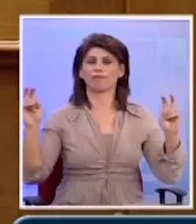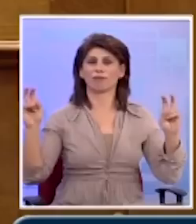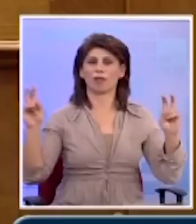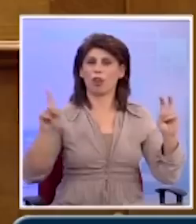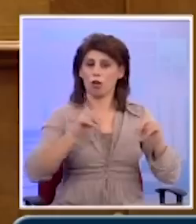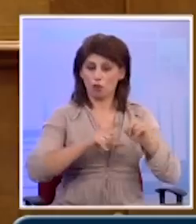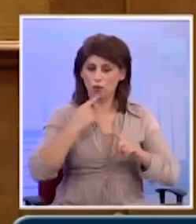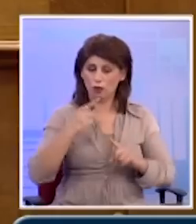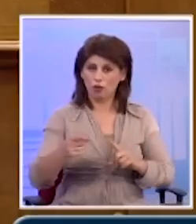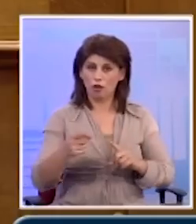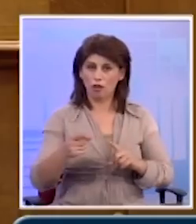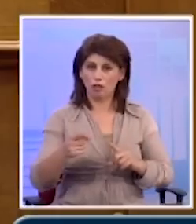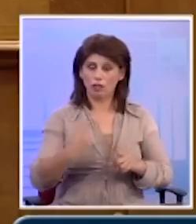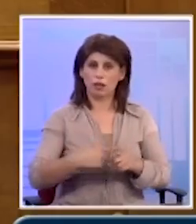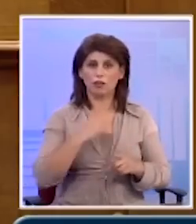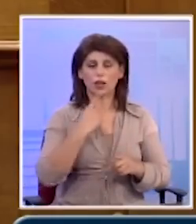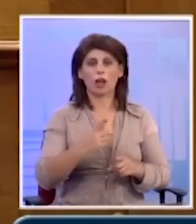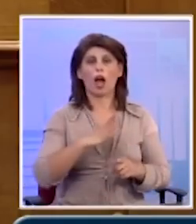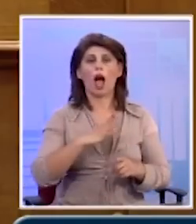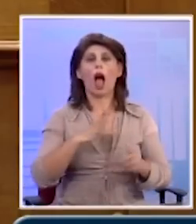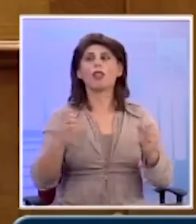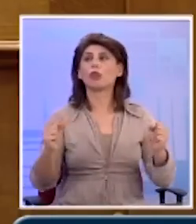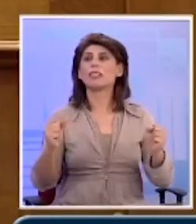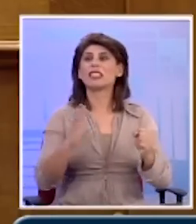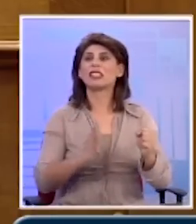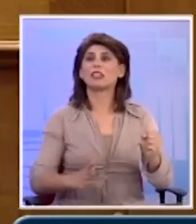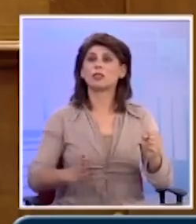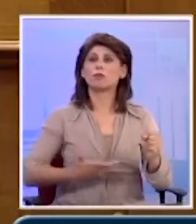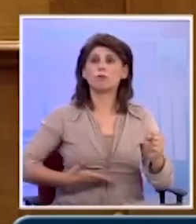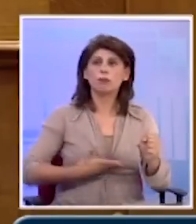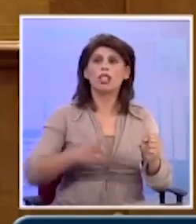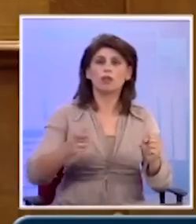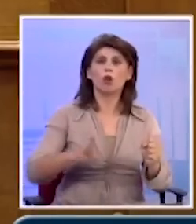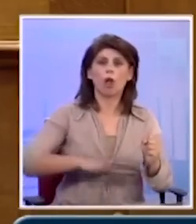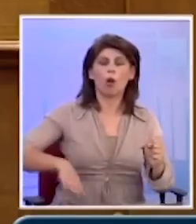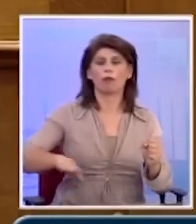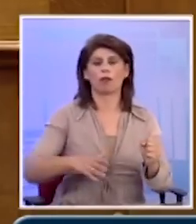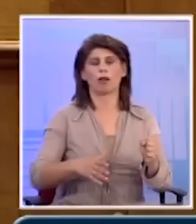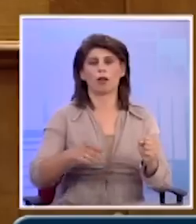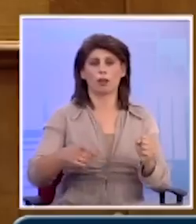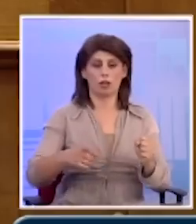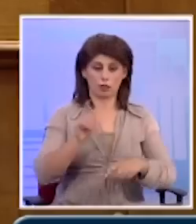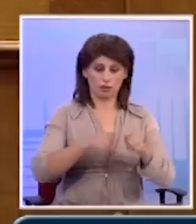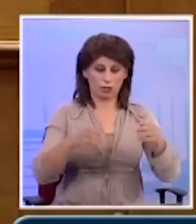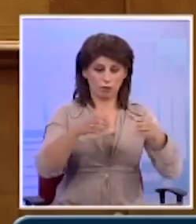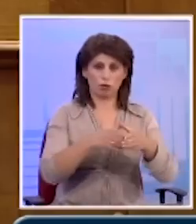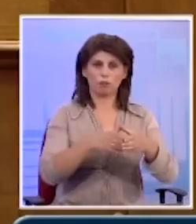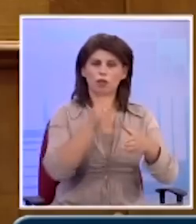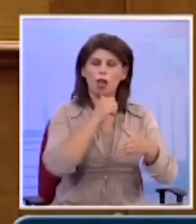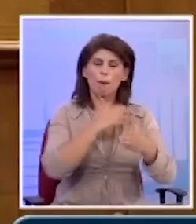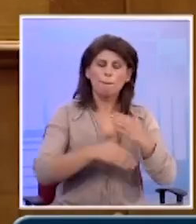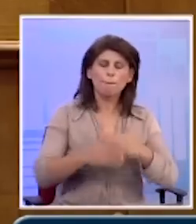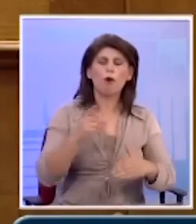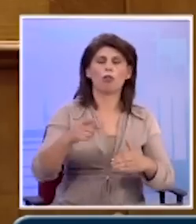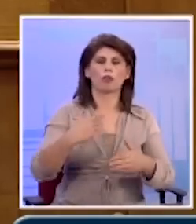Όποιος αναφέρεται στην Ελλάδα μιλάει για την ανθρωπιστική της κρίση. Και η συγκρότηση αυτής της Επιτροπής έρχεται να συμβάλλει στην επώδυνη